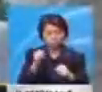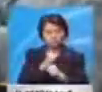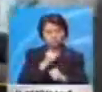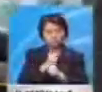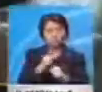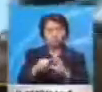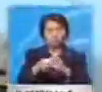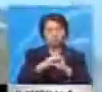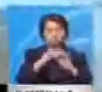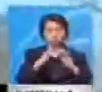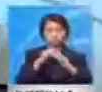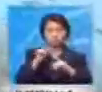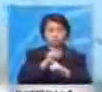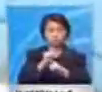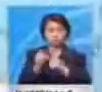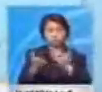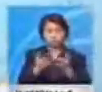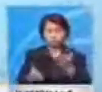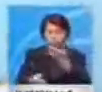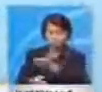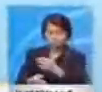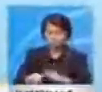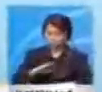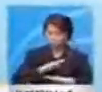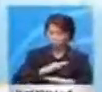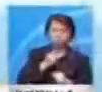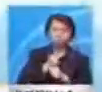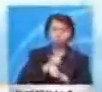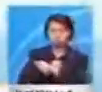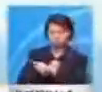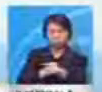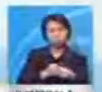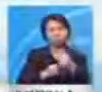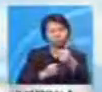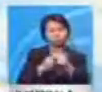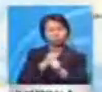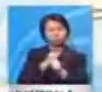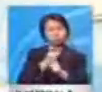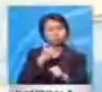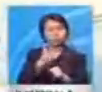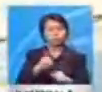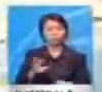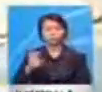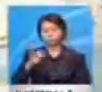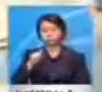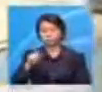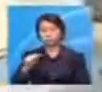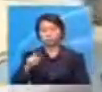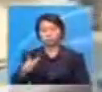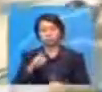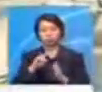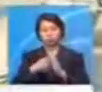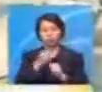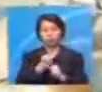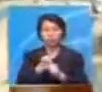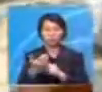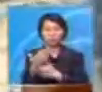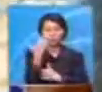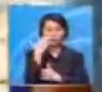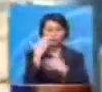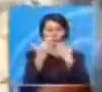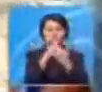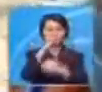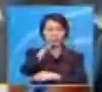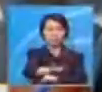pemilik rumah yang menggunakan khidmatnya berpuas hati dengan kerja-kerja yang dilakukan Fazil memulakan kerjanya dari awal pagi hingga